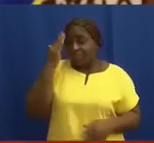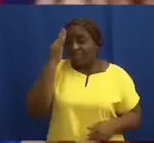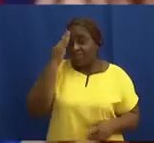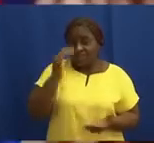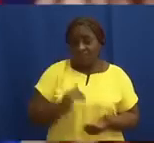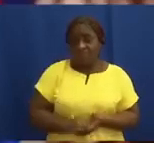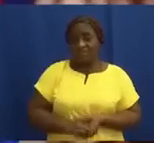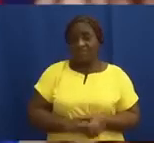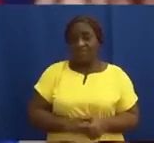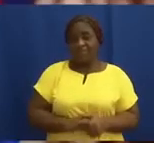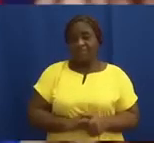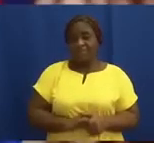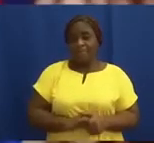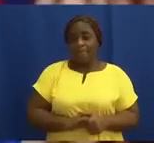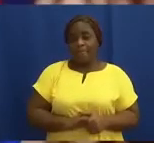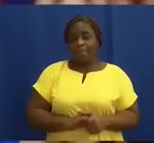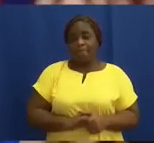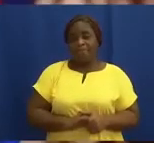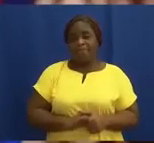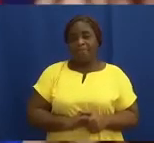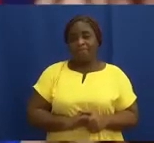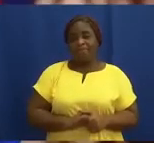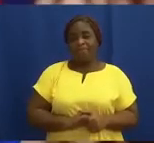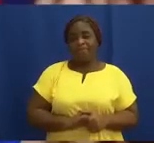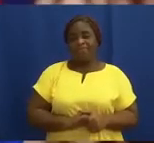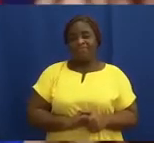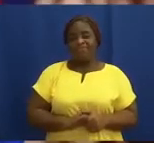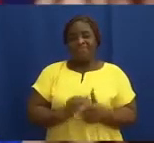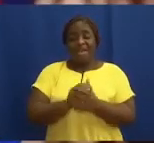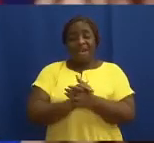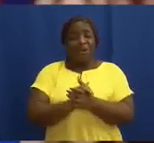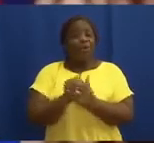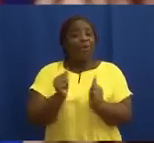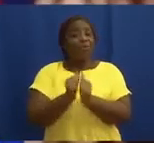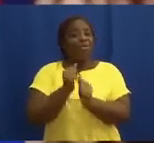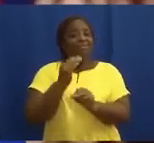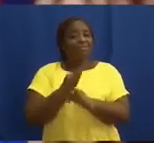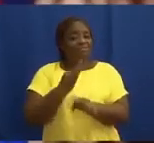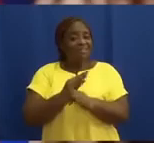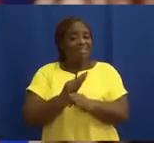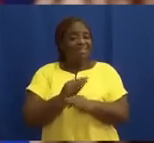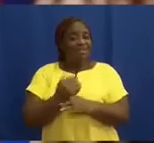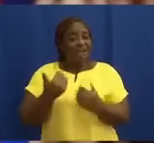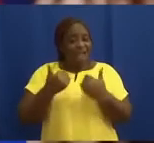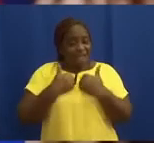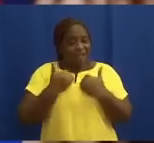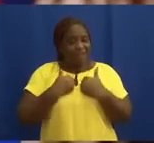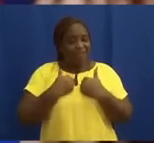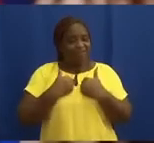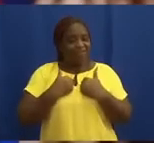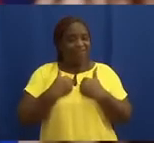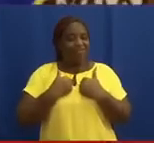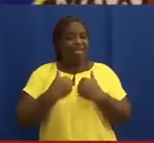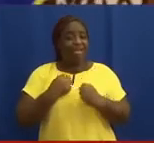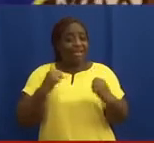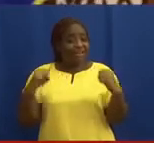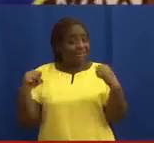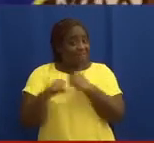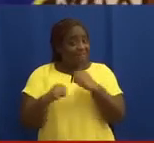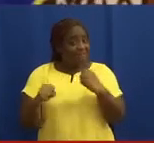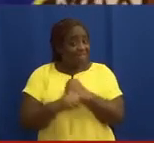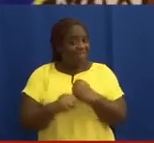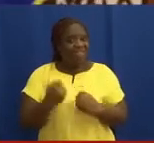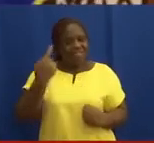se, jidie no, ewo mimu no, echire se, ekono, unyankopon neko.